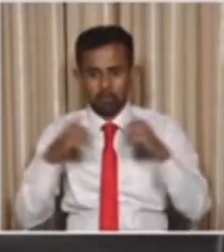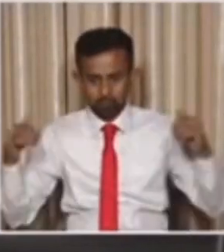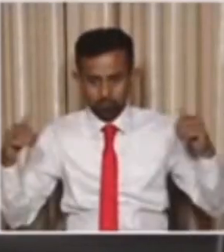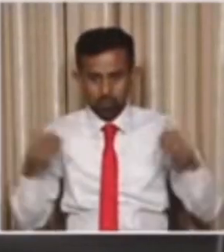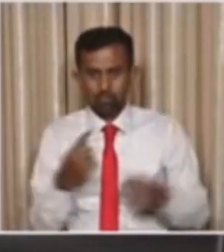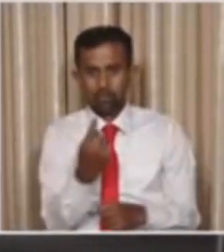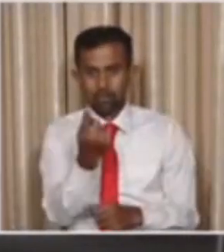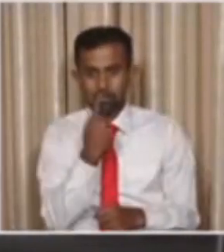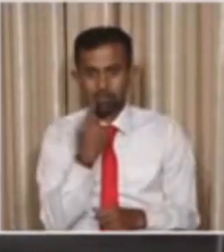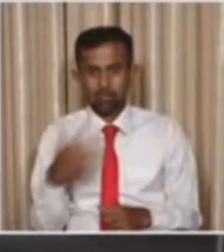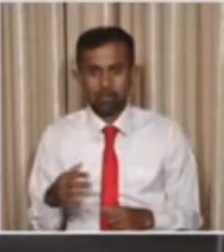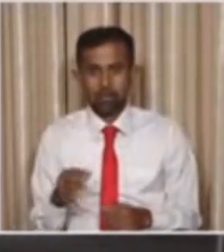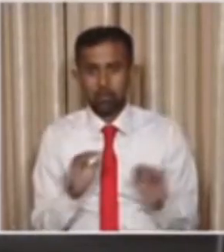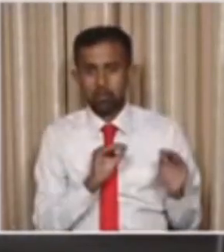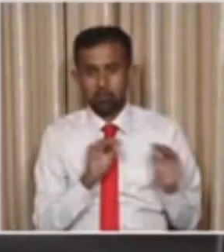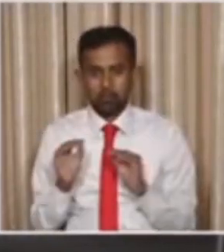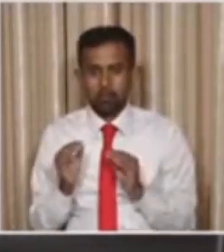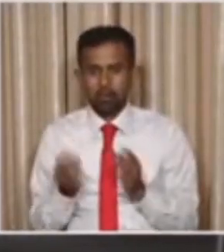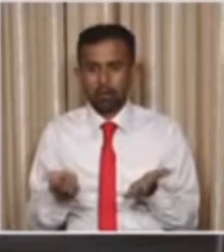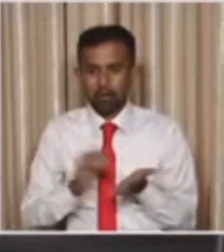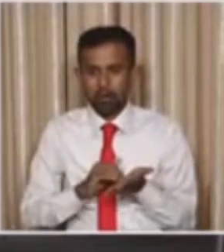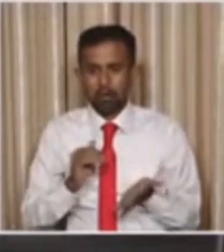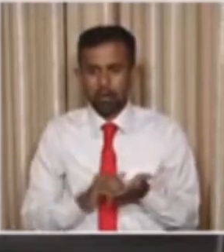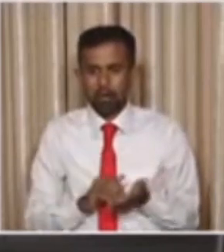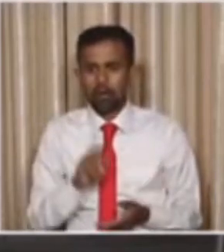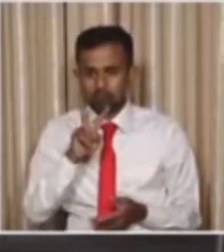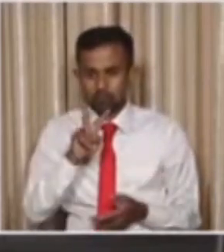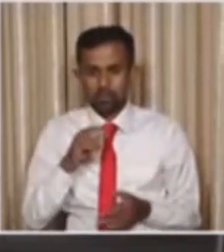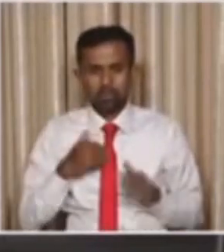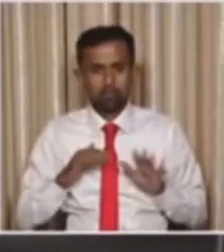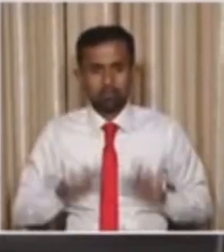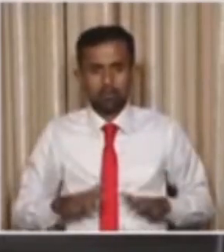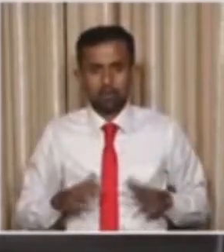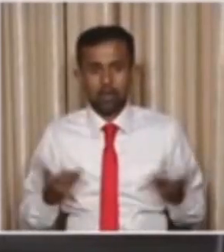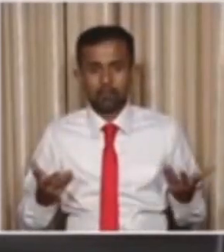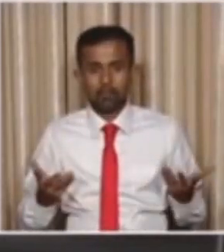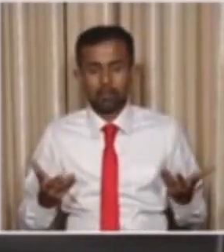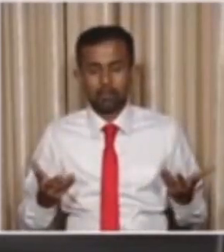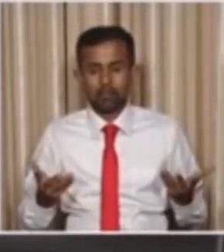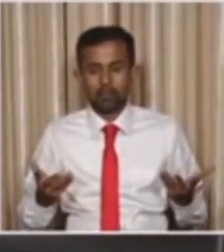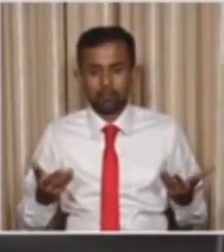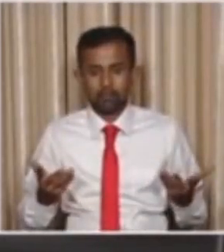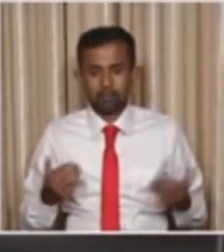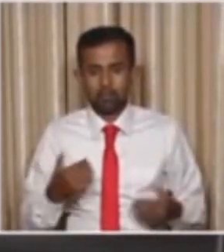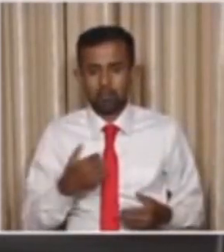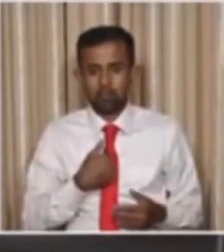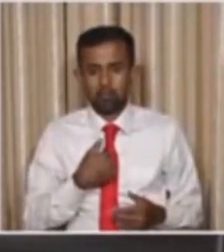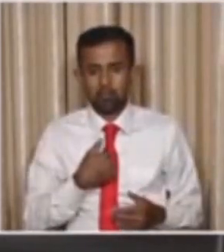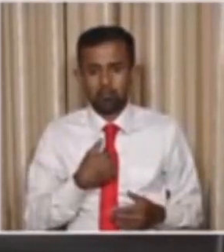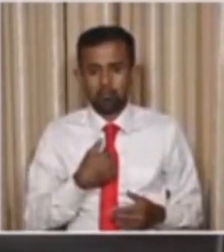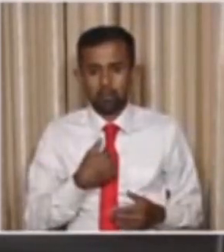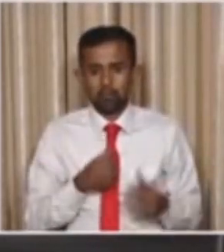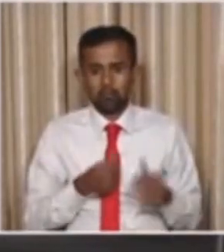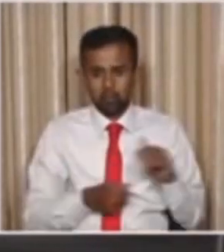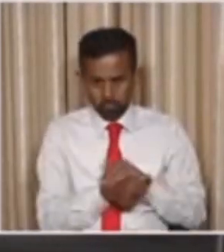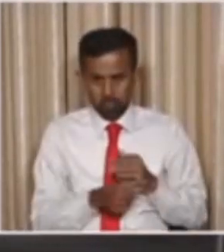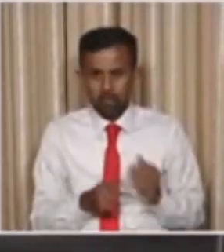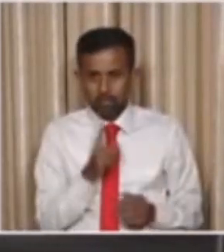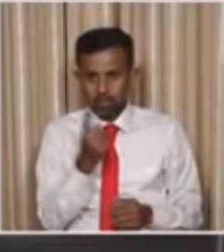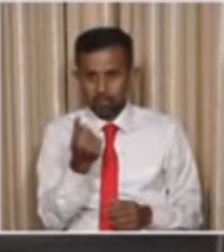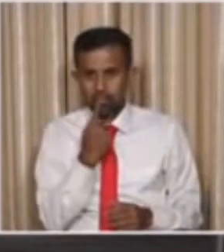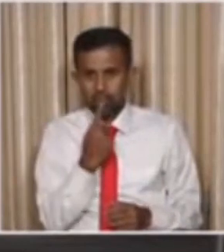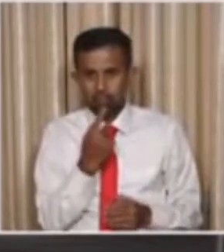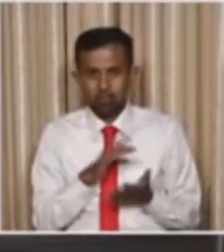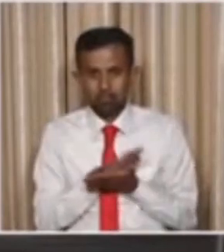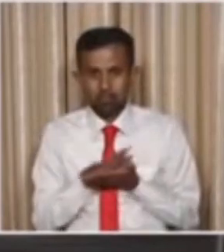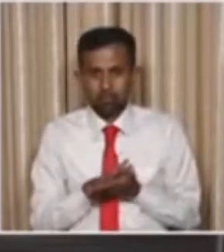කළා. ඊට පසුවත් අවස්ථා දෙකදී මම සභාවෙන් නොමැති අවස්ථාව දෙකදී ඔබතුමා මං ගැන තිබ්බ මං කඩේ යනවා කියලා. මම ඊට